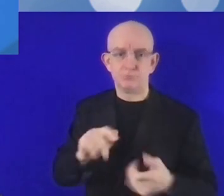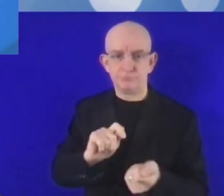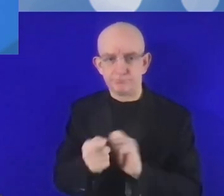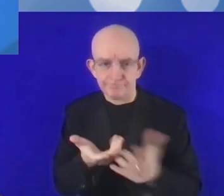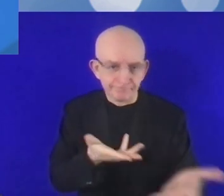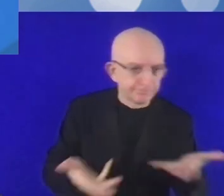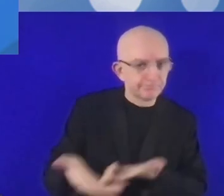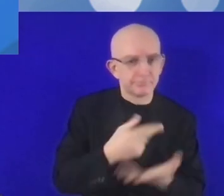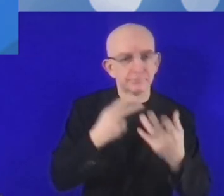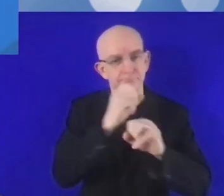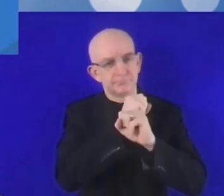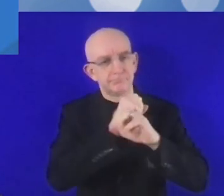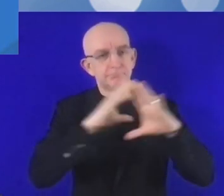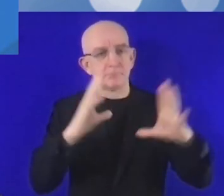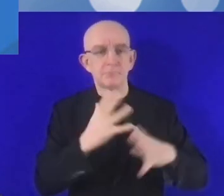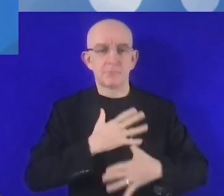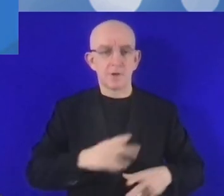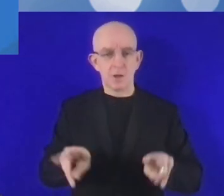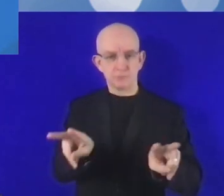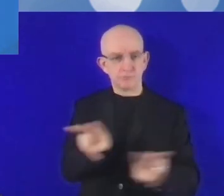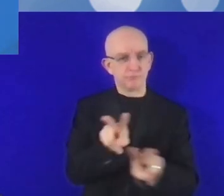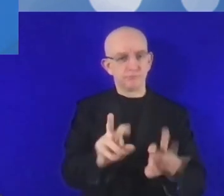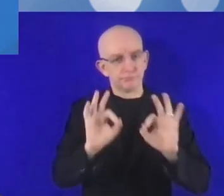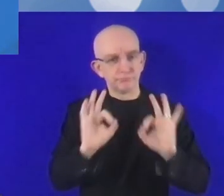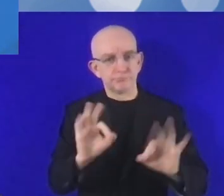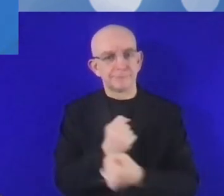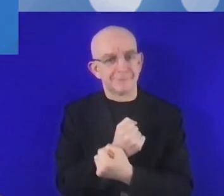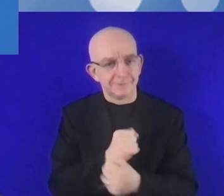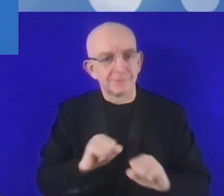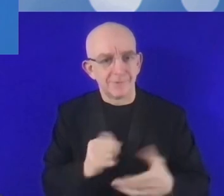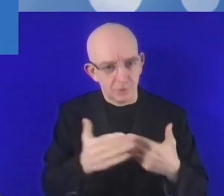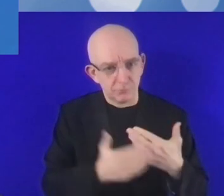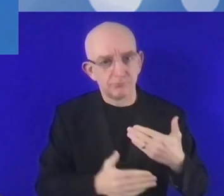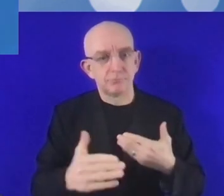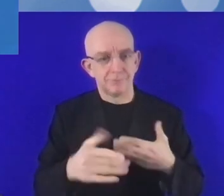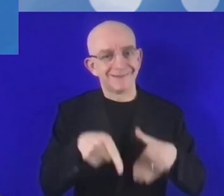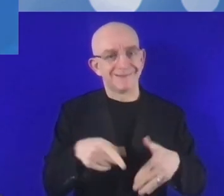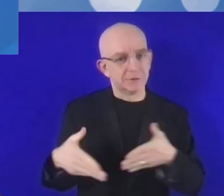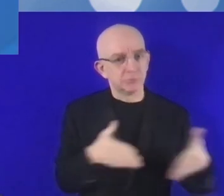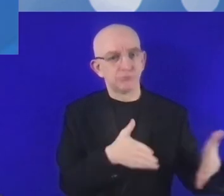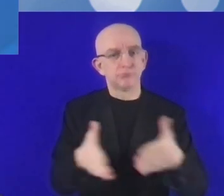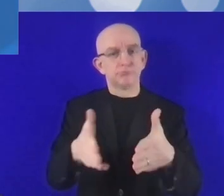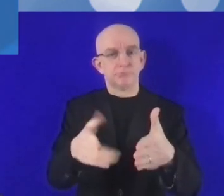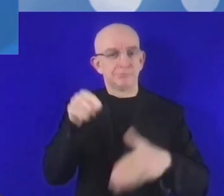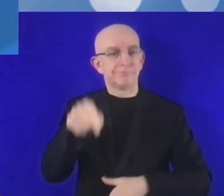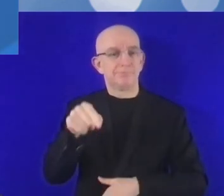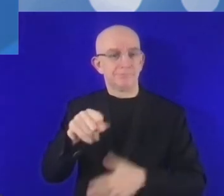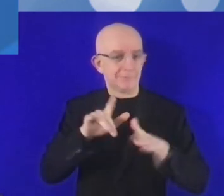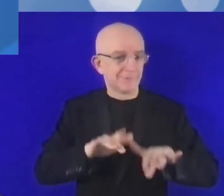公平、合理、自由的空间。我最后一个报告当中，关于我们的